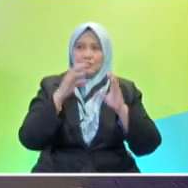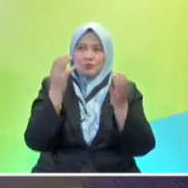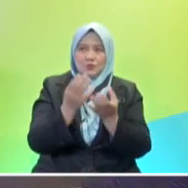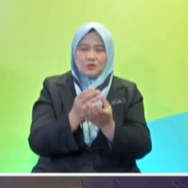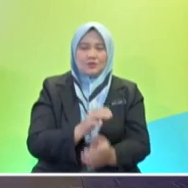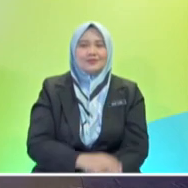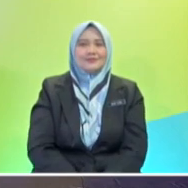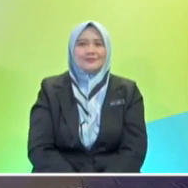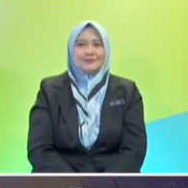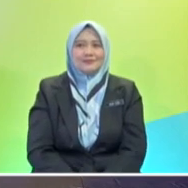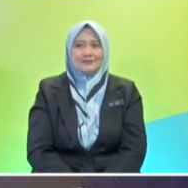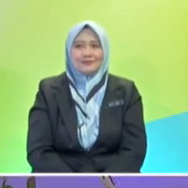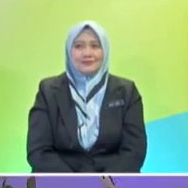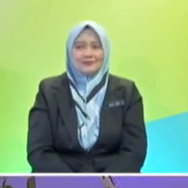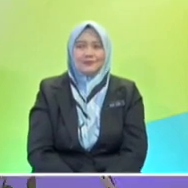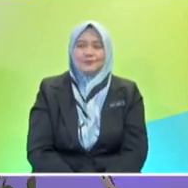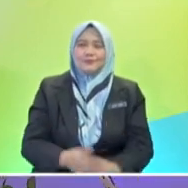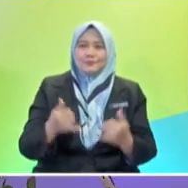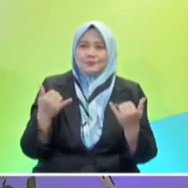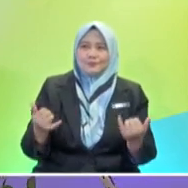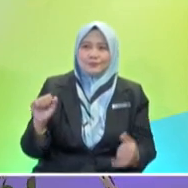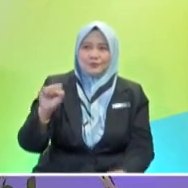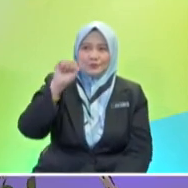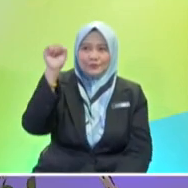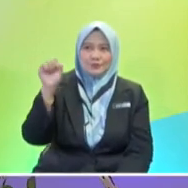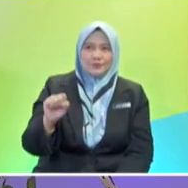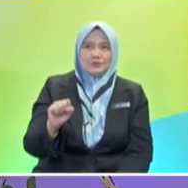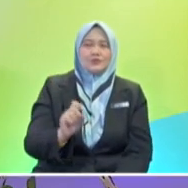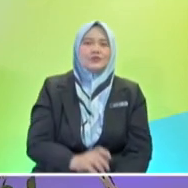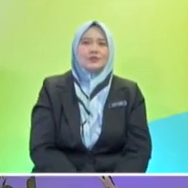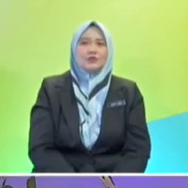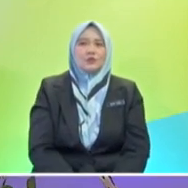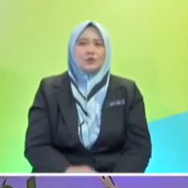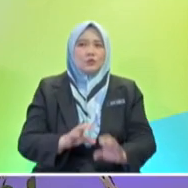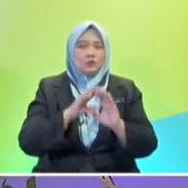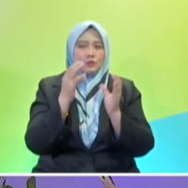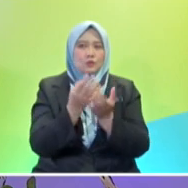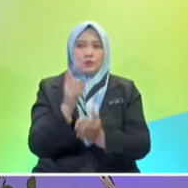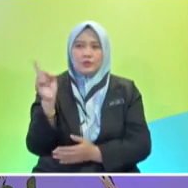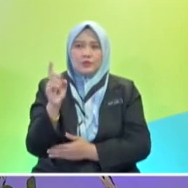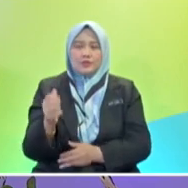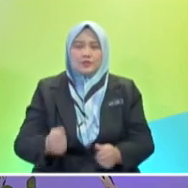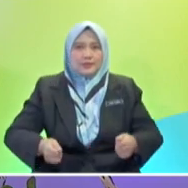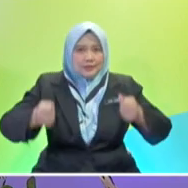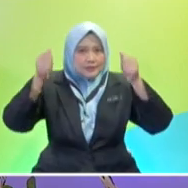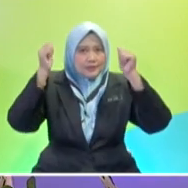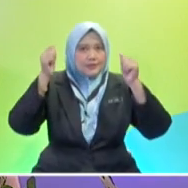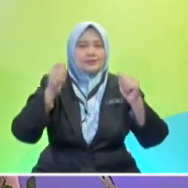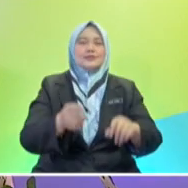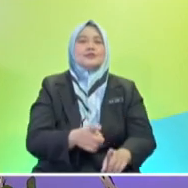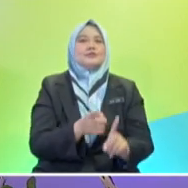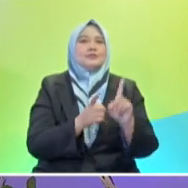Baik, cikgu berikan soalan. Nanti Nisa tengok kumpulan mana yang angkat dahulu. Baik, cikgu.